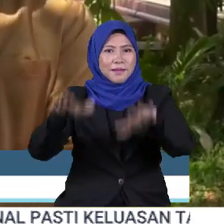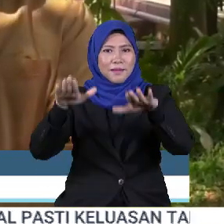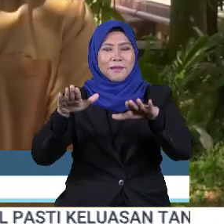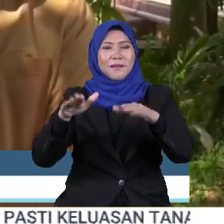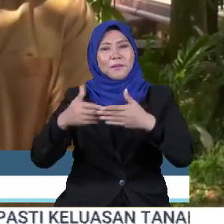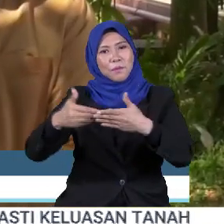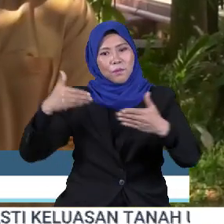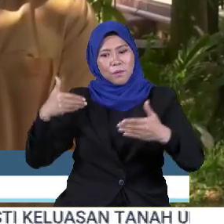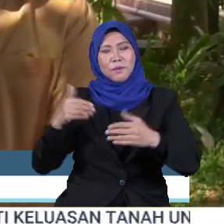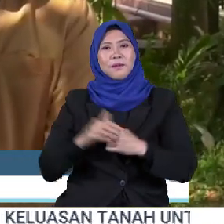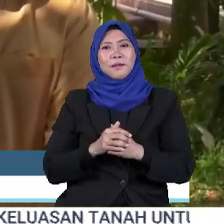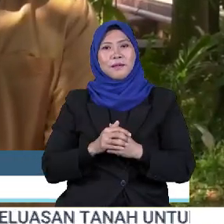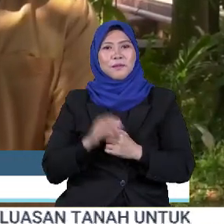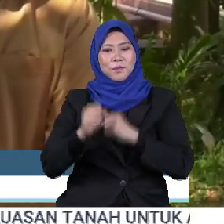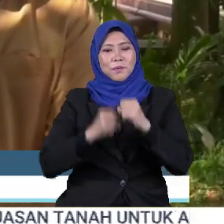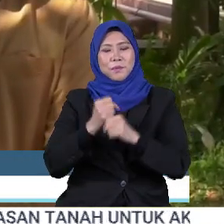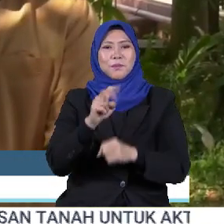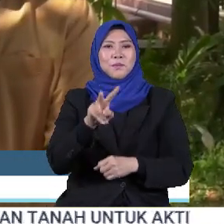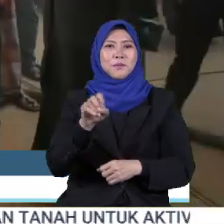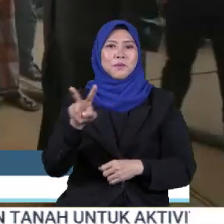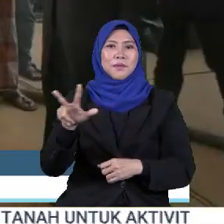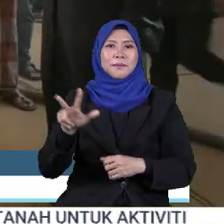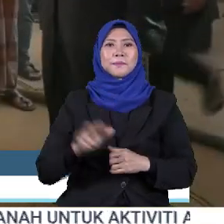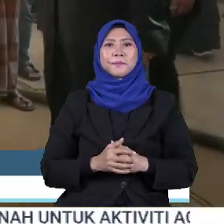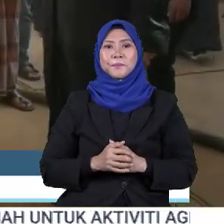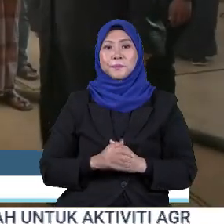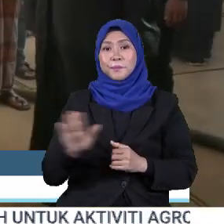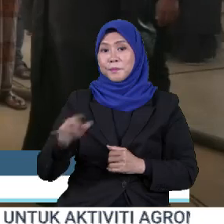untuk musim 1-2023 lah. Beliau berkata